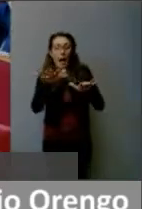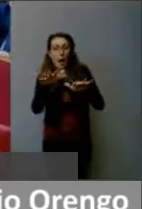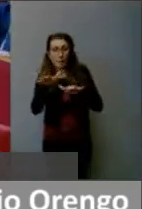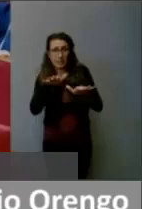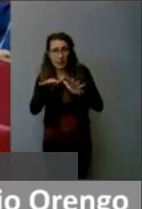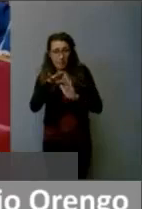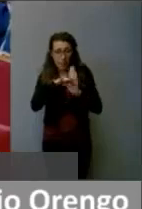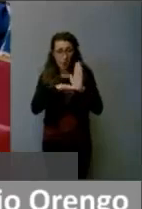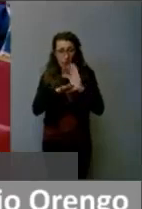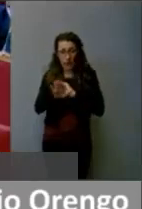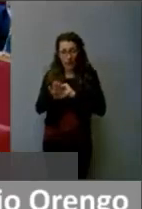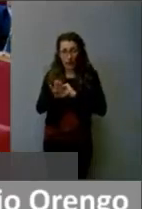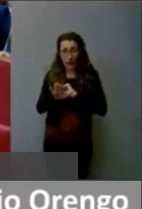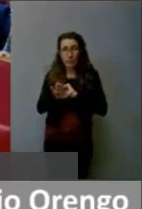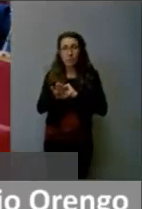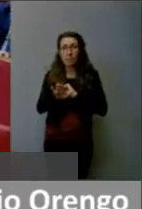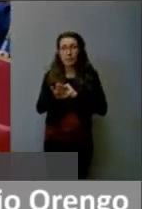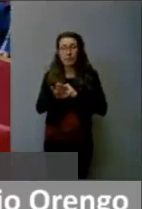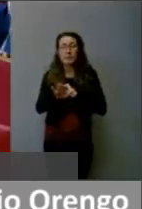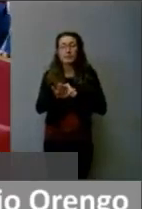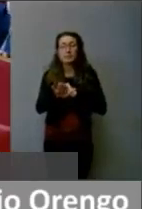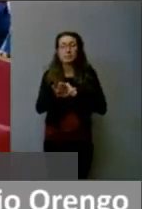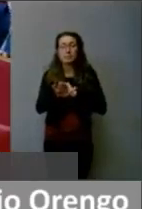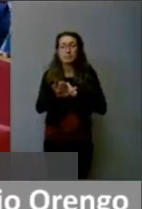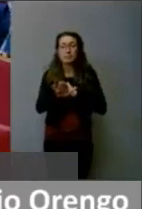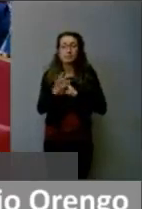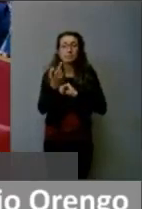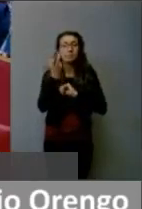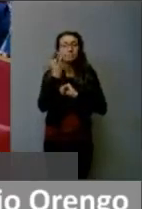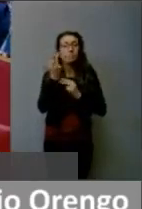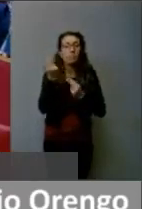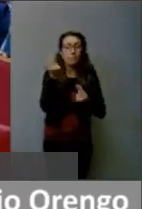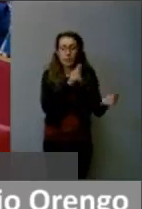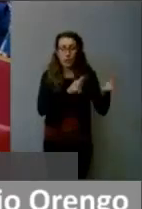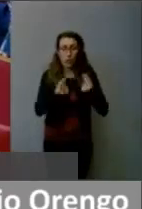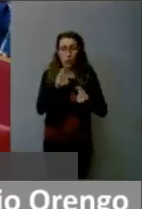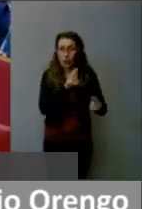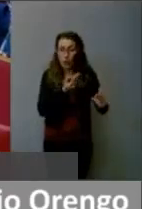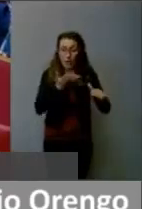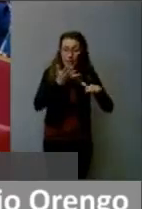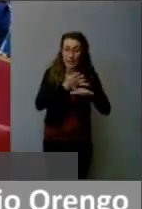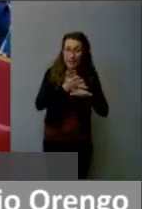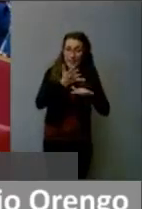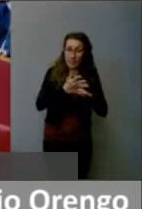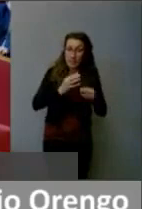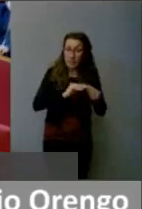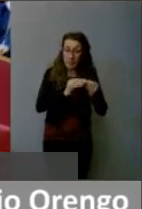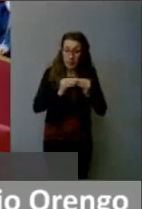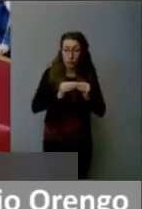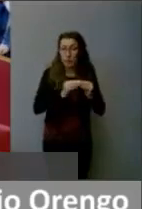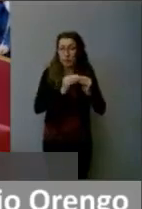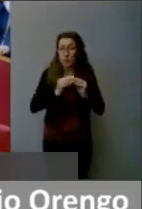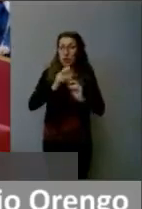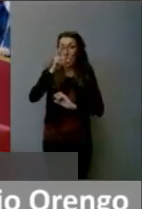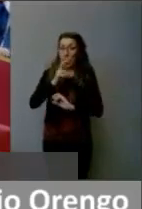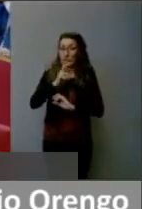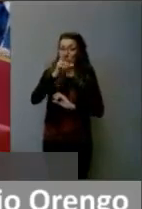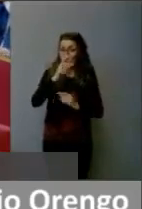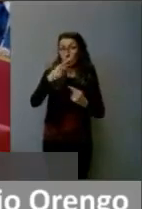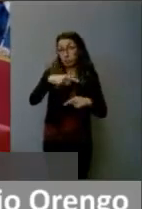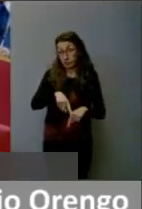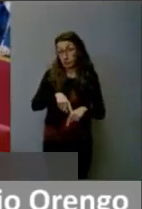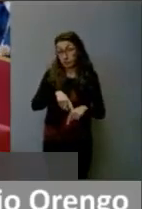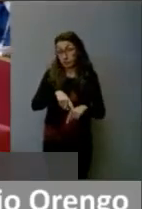dell'amministrazione approntare un progetto di interventi di manutenzione su questo